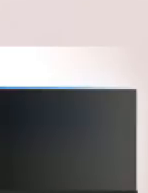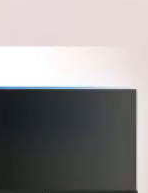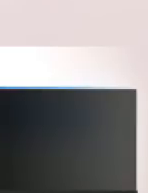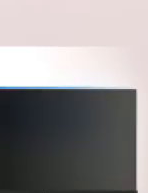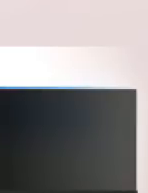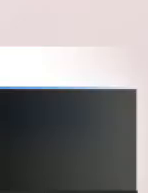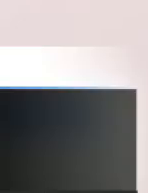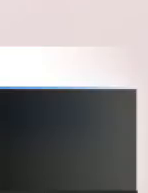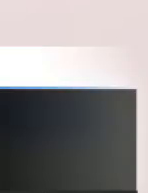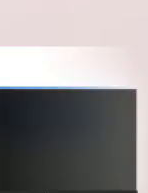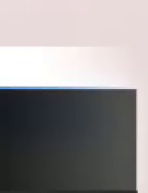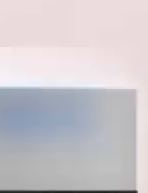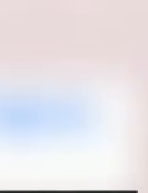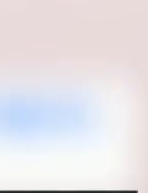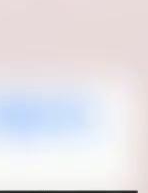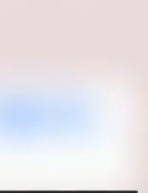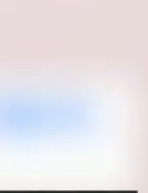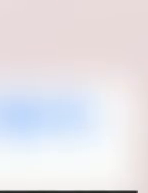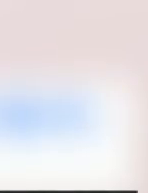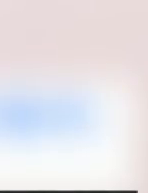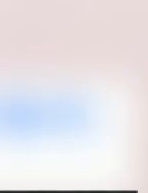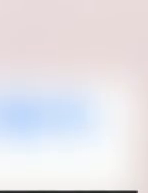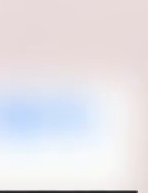이렇게 다목적 시설이 되어야 됩니다.